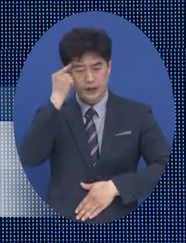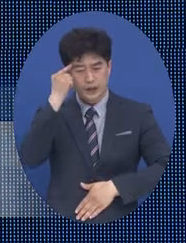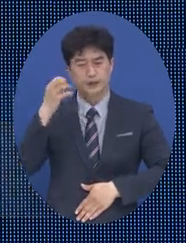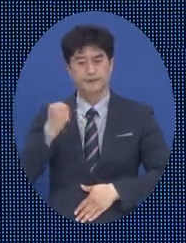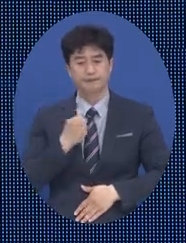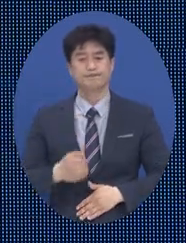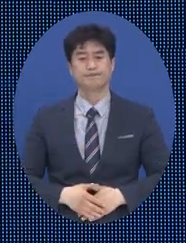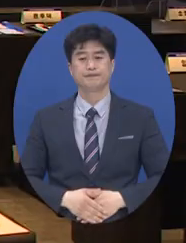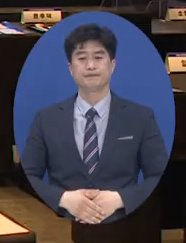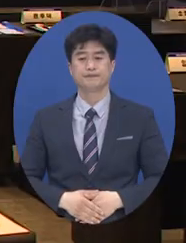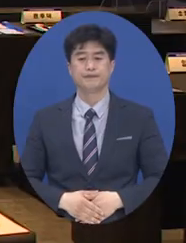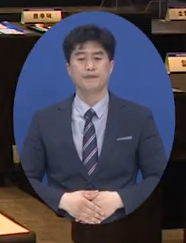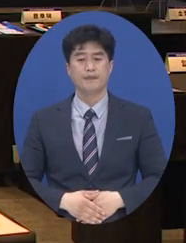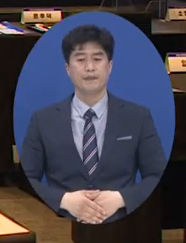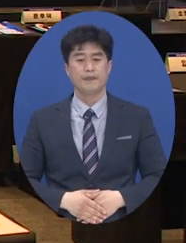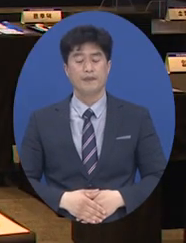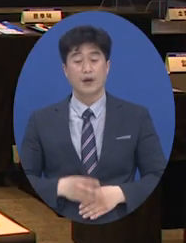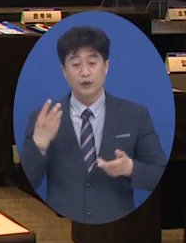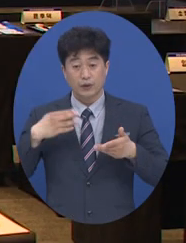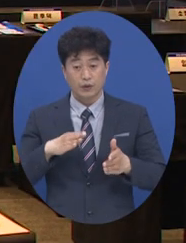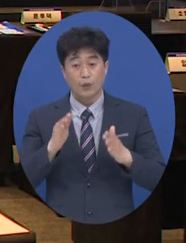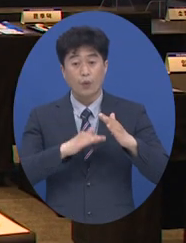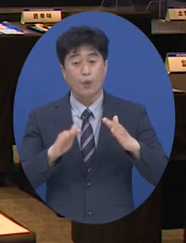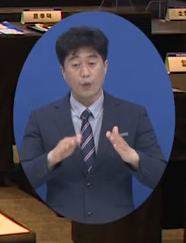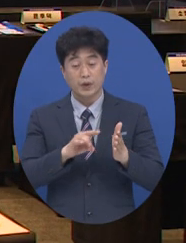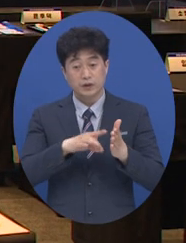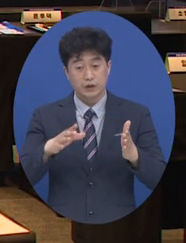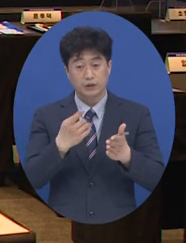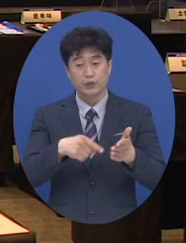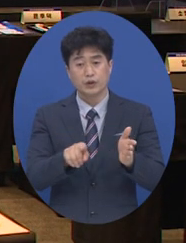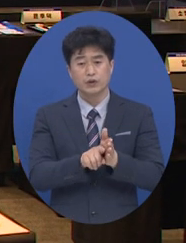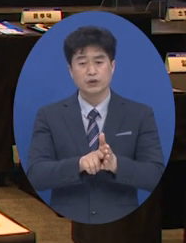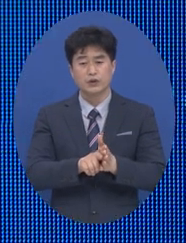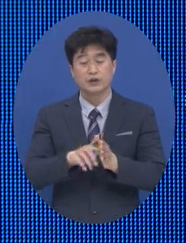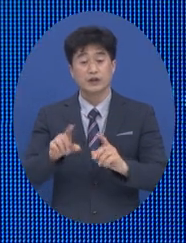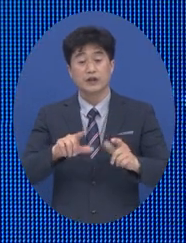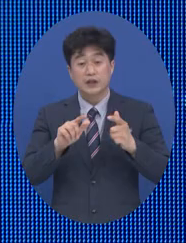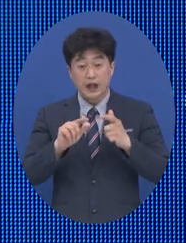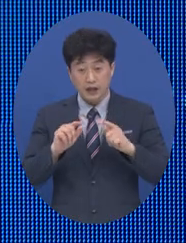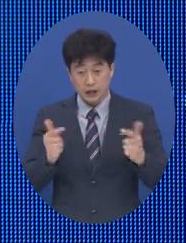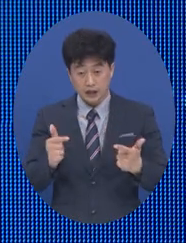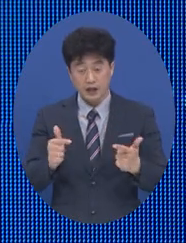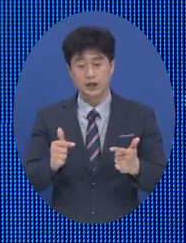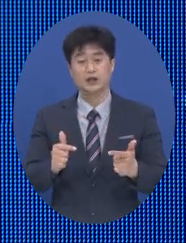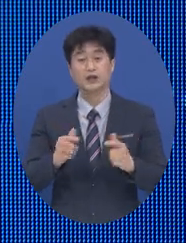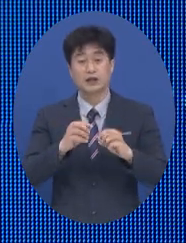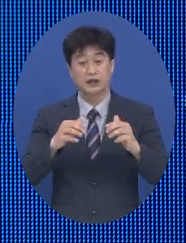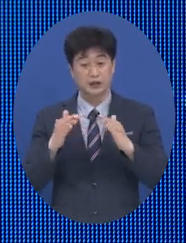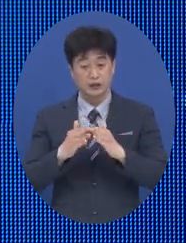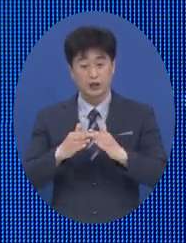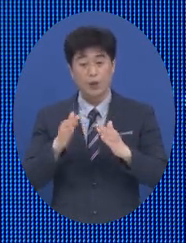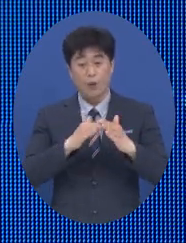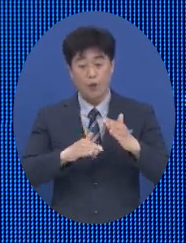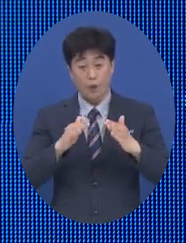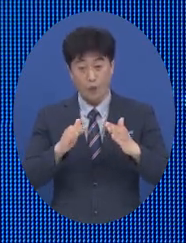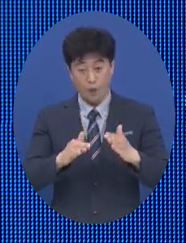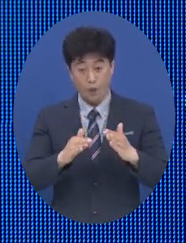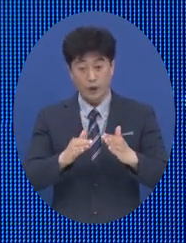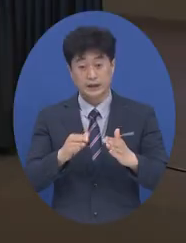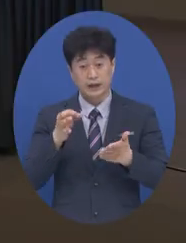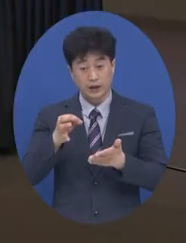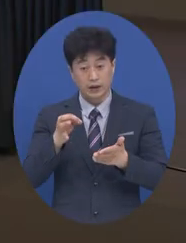좋겠다는 생각이 됩니다 경도는 공평 과세를 위해 비주거용 부동산 공 시에도 조속 시행 등을 정부에 건의해